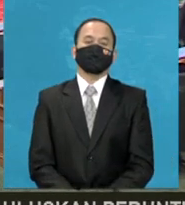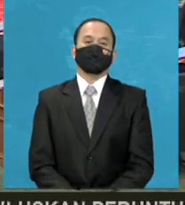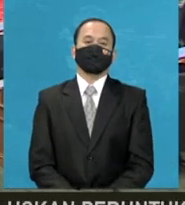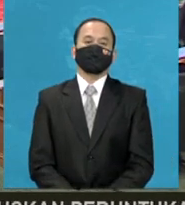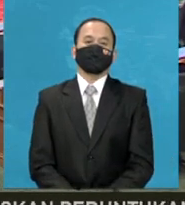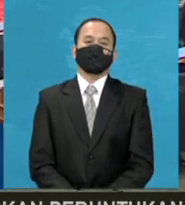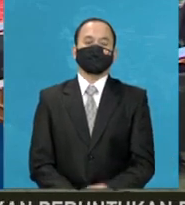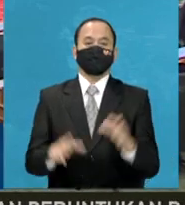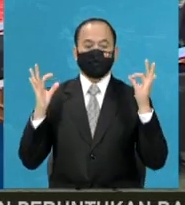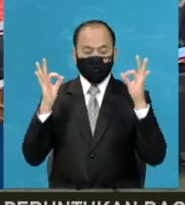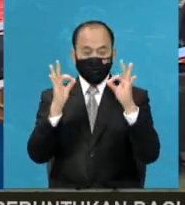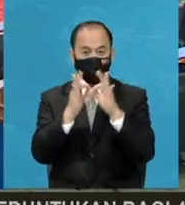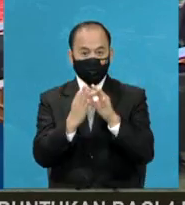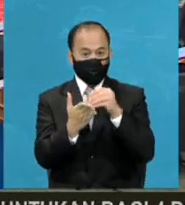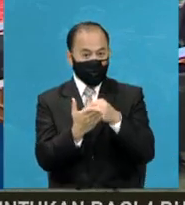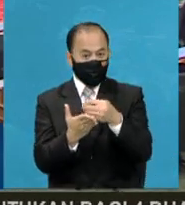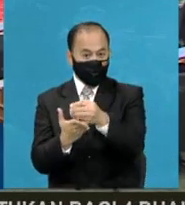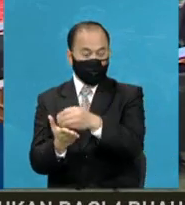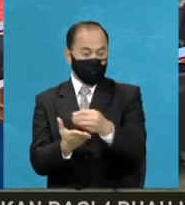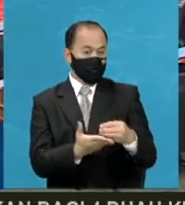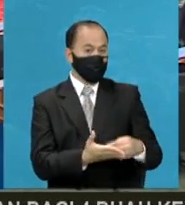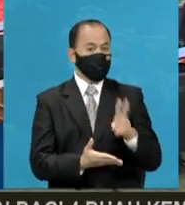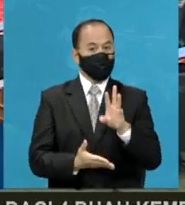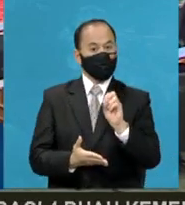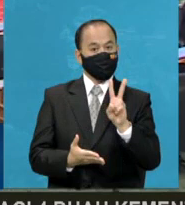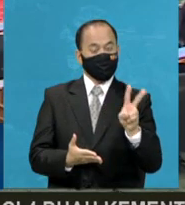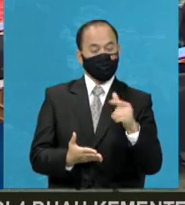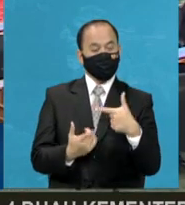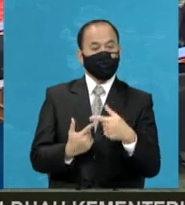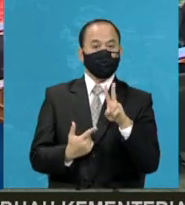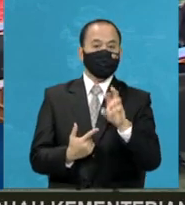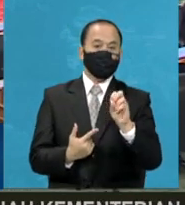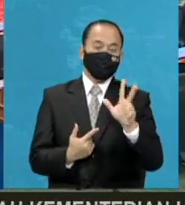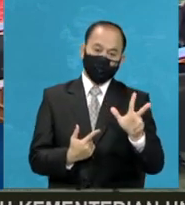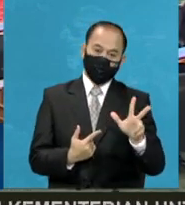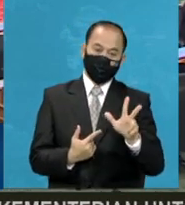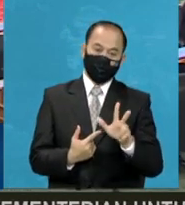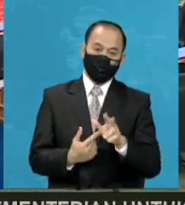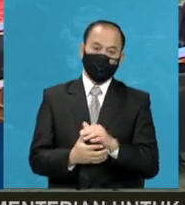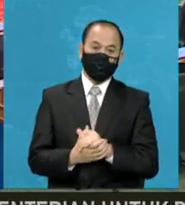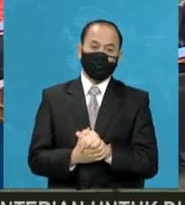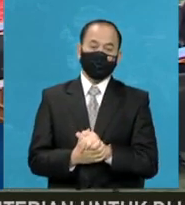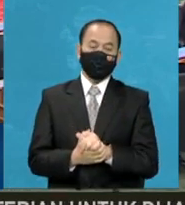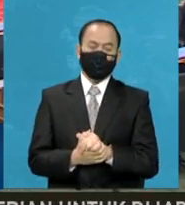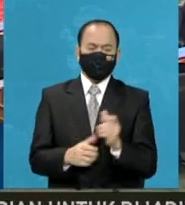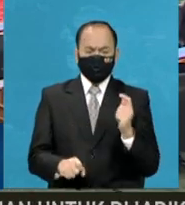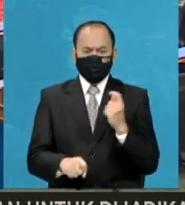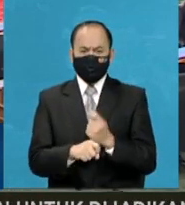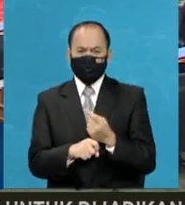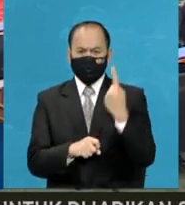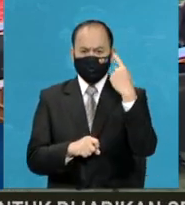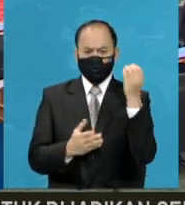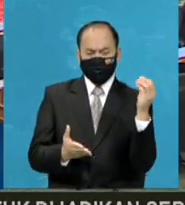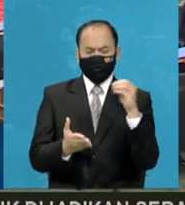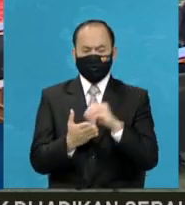Hai fokus belanja untuk menjamin kesehatan gigi tahun keuangan 2022 hingga 23 kita akan penekanan semula